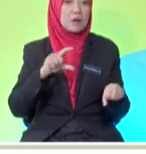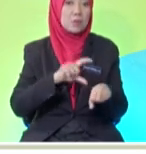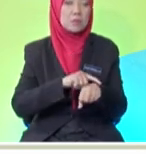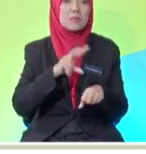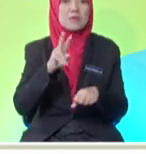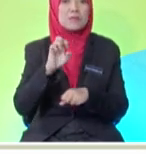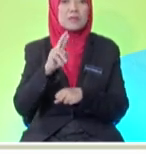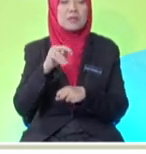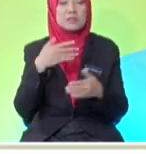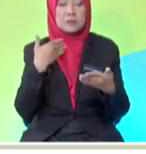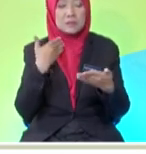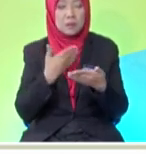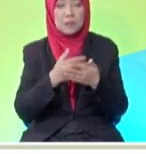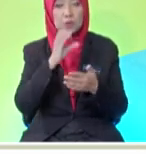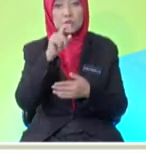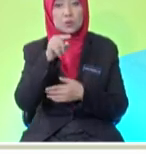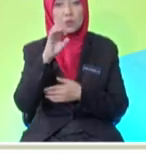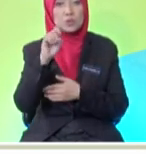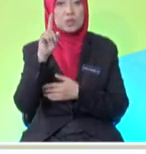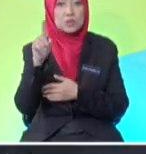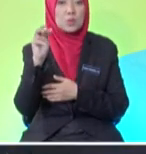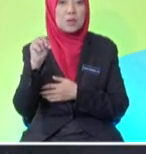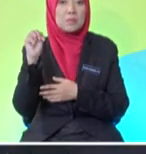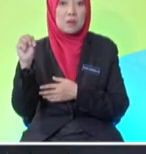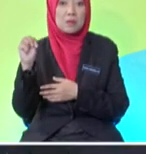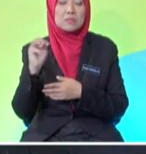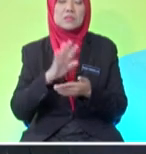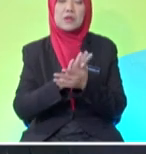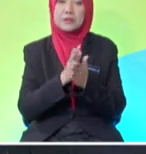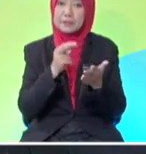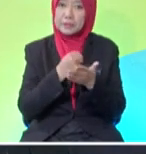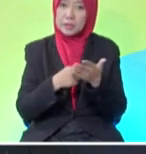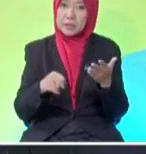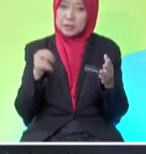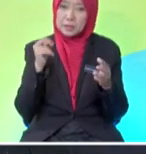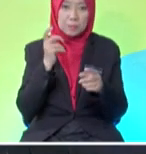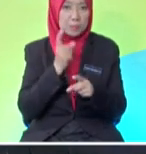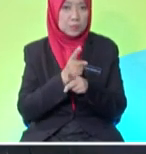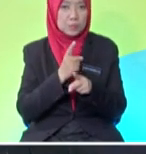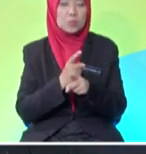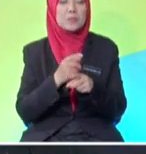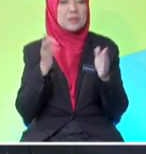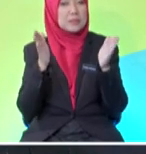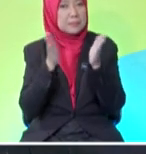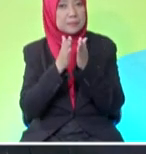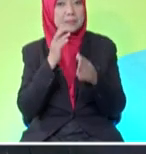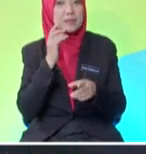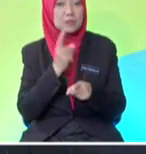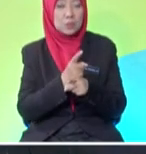sehingga kosong point-01 mm jadi nilai D atau ketepatannya lebih tepat